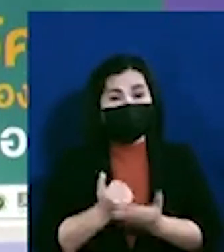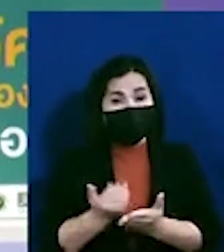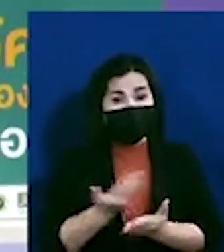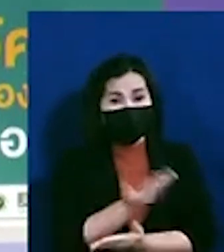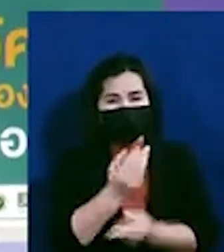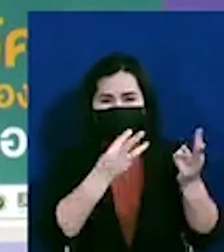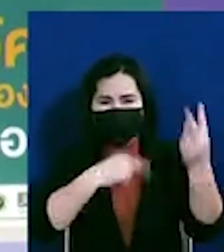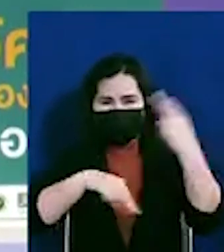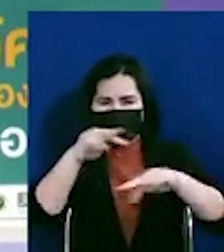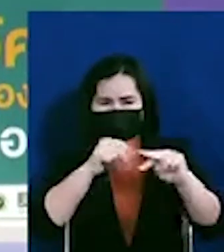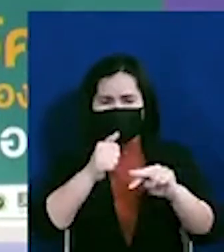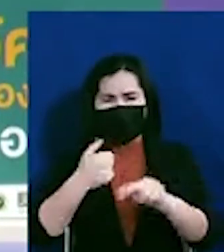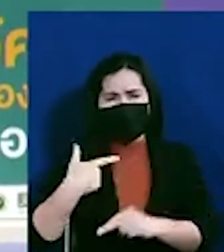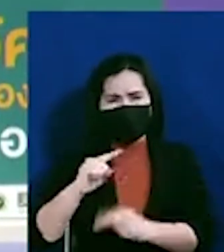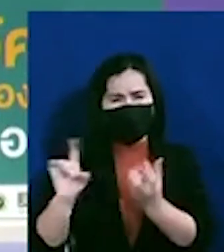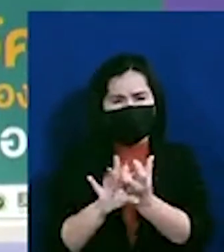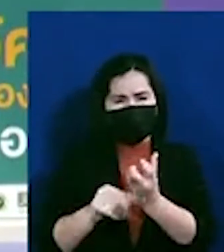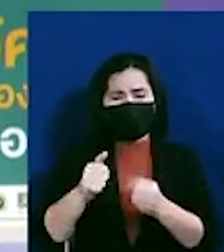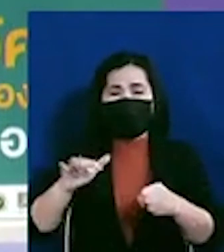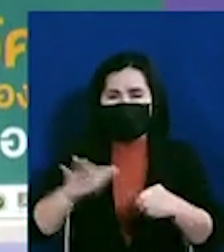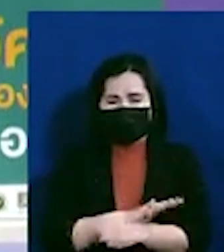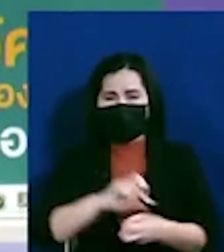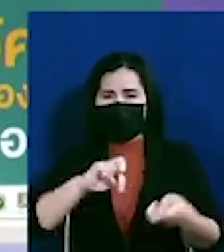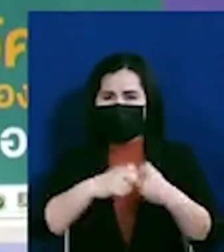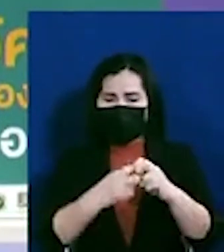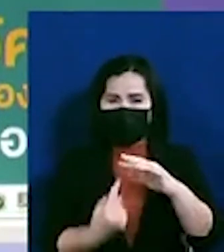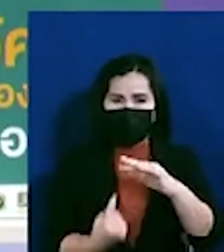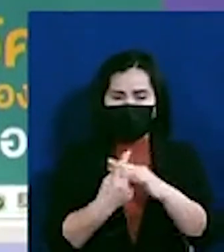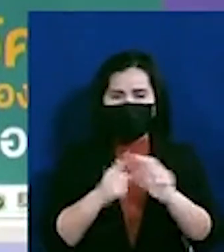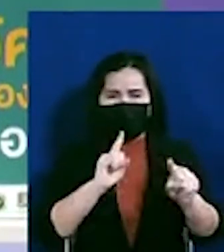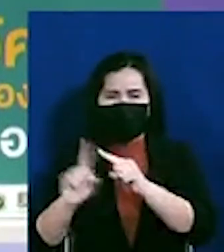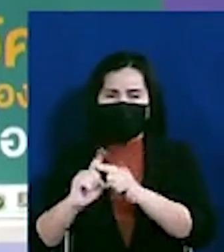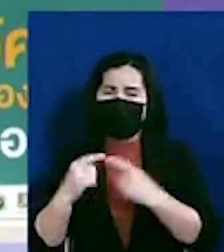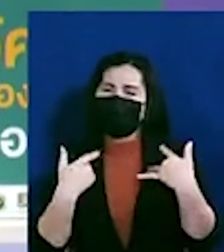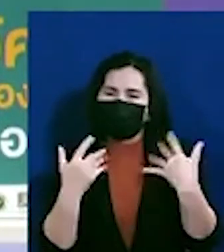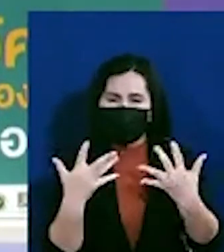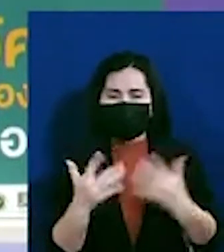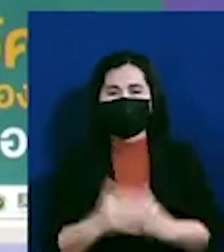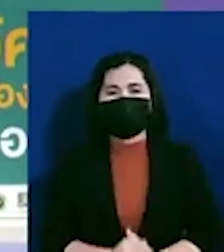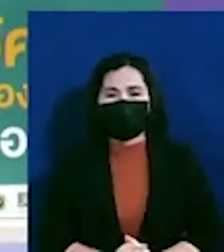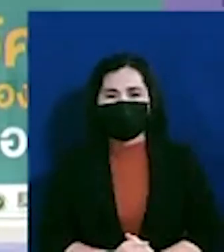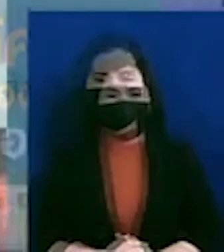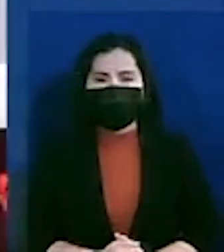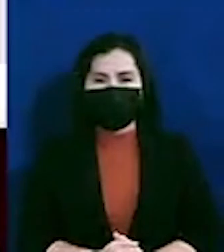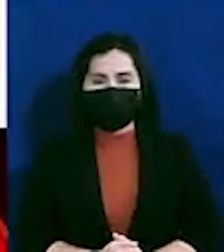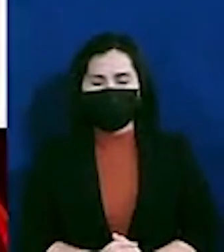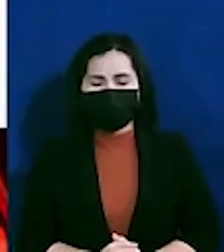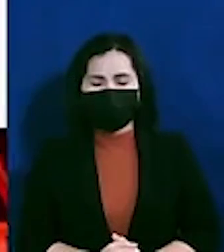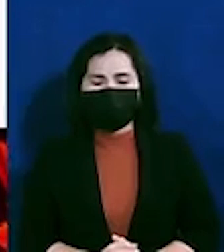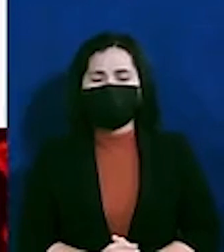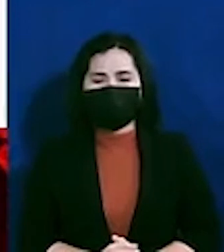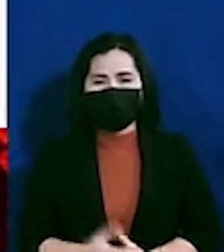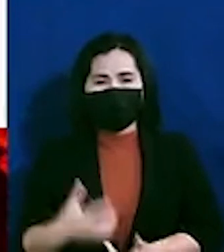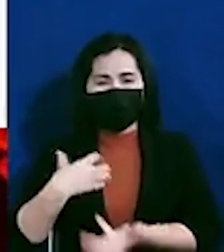อย่างมีประสิทธิผลสูงสุดนะครับแล้วก็ไม่มีเกิดปัญหาแทรกซ้อนอะไรเกิดขึ้นนะครับเอ่อผมขออนุญาตทวน